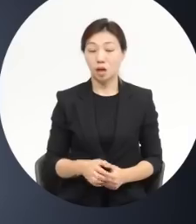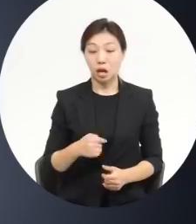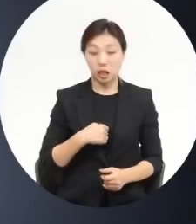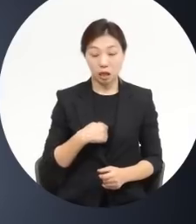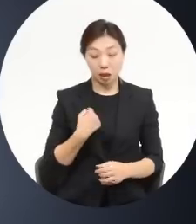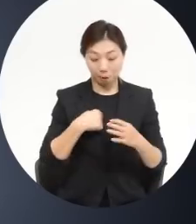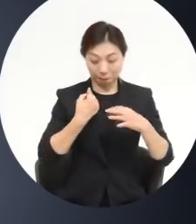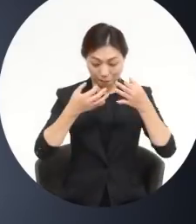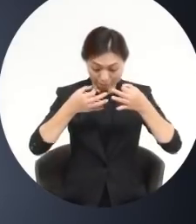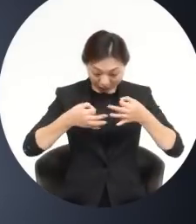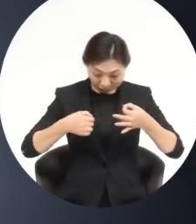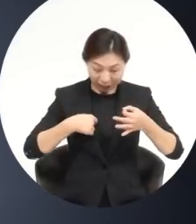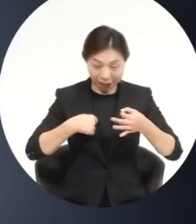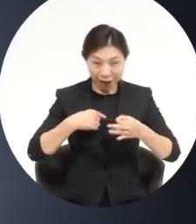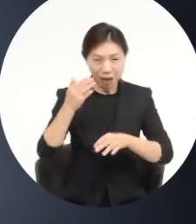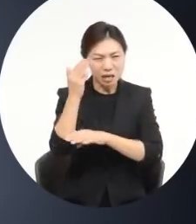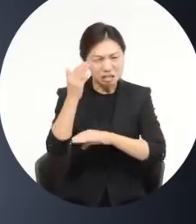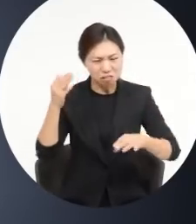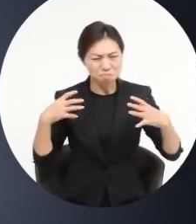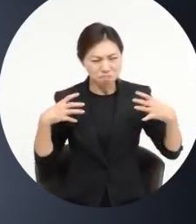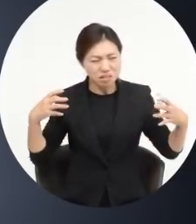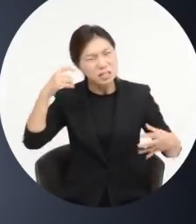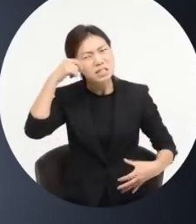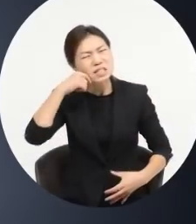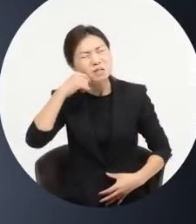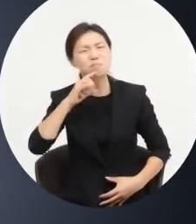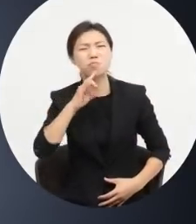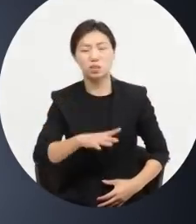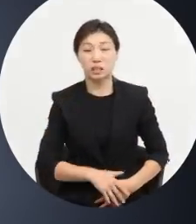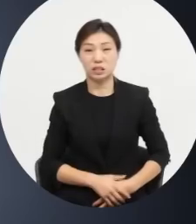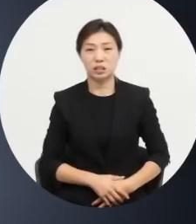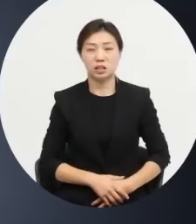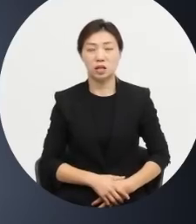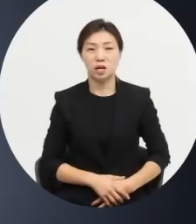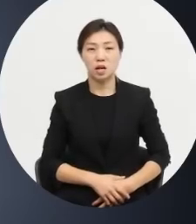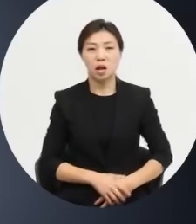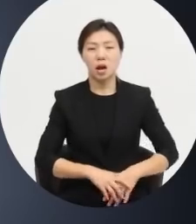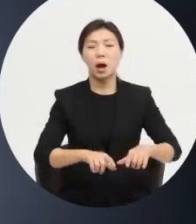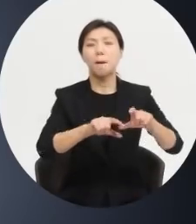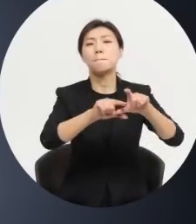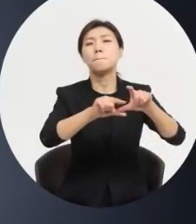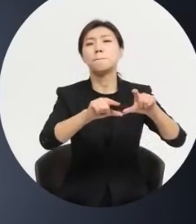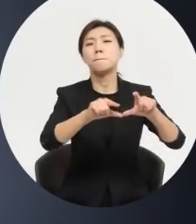비만이지 평균적으로 비만은 아니다. 이렇게 볼 수 있기 때문에